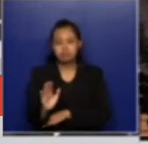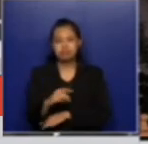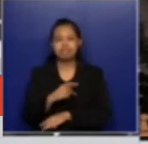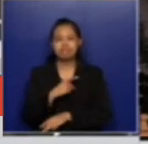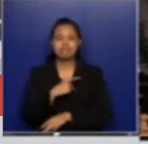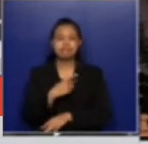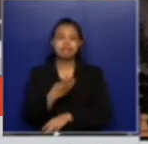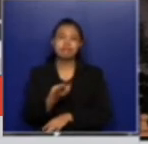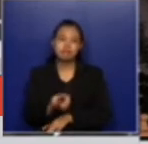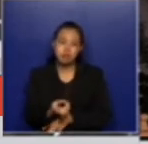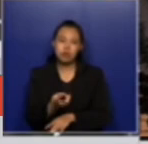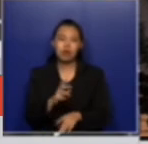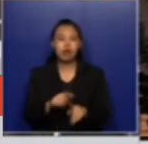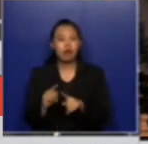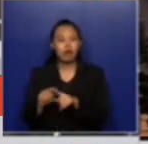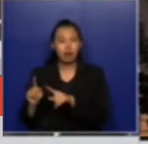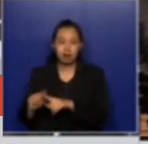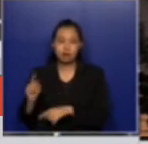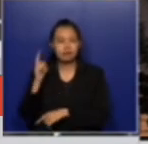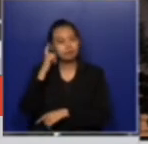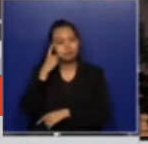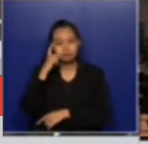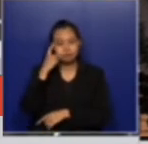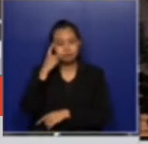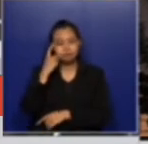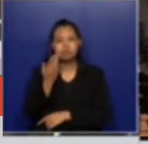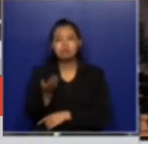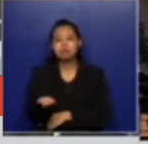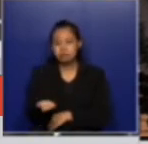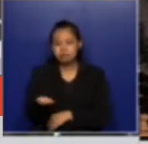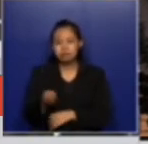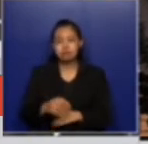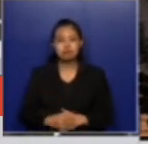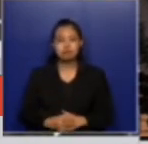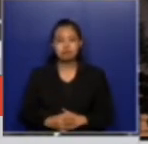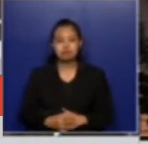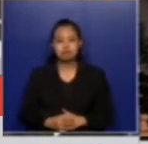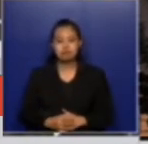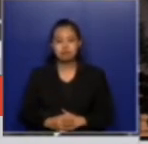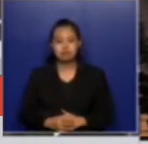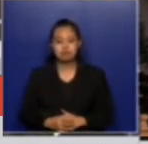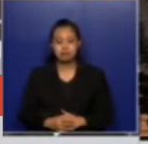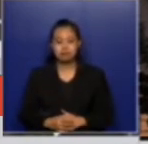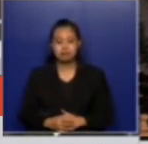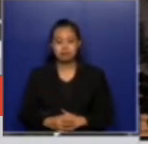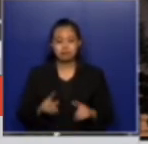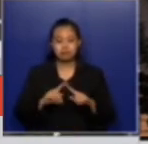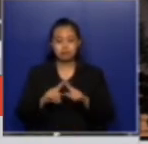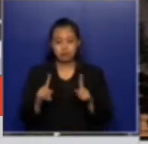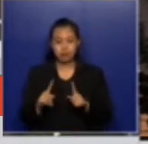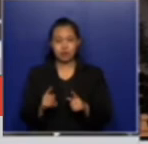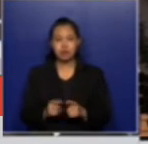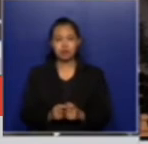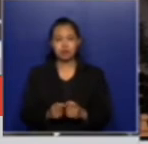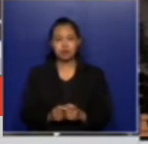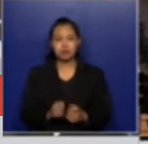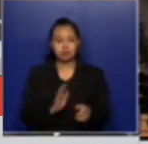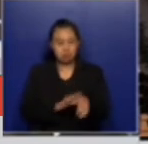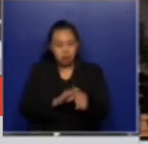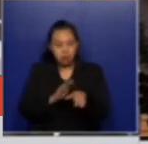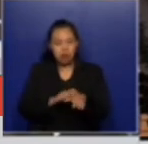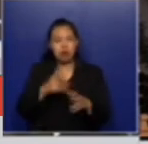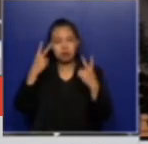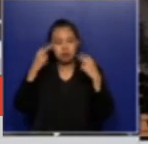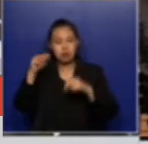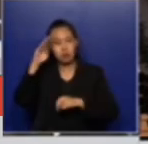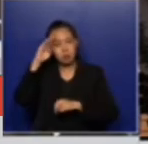องอะไรผมก็ไม่รู้ก็เป็นเรื่องของแกแต่ว่าจะมายุบนายกยุบสภาอย่านะครับไม่